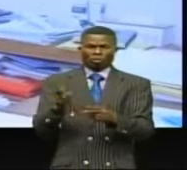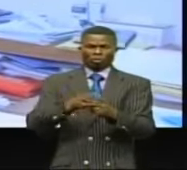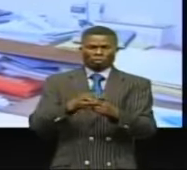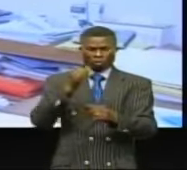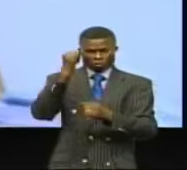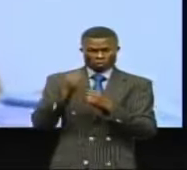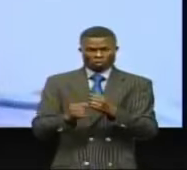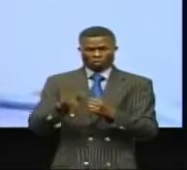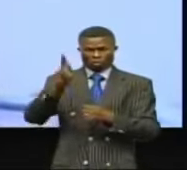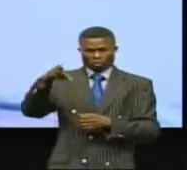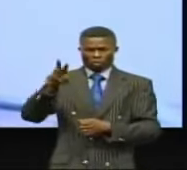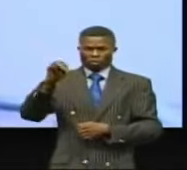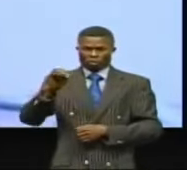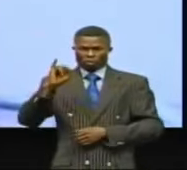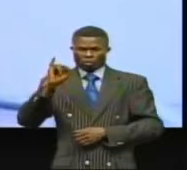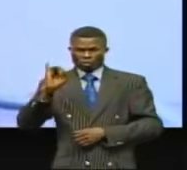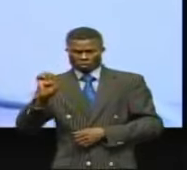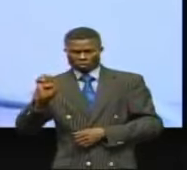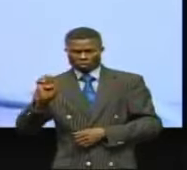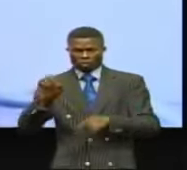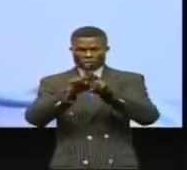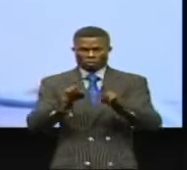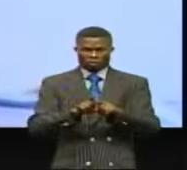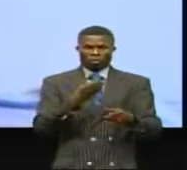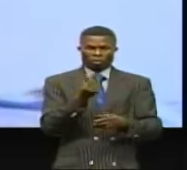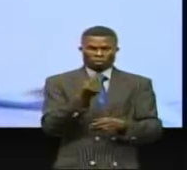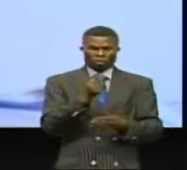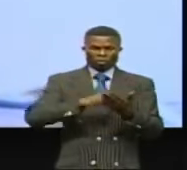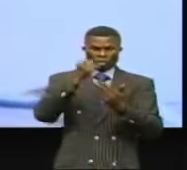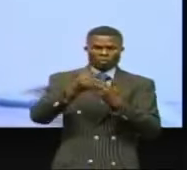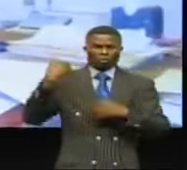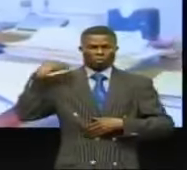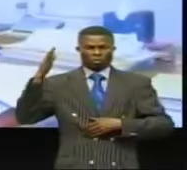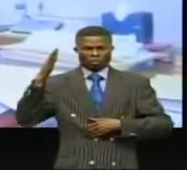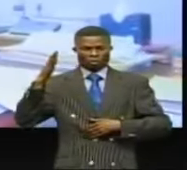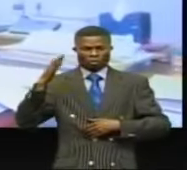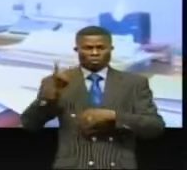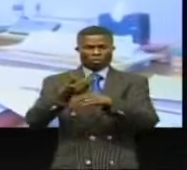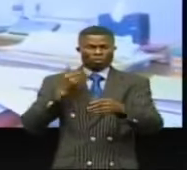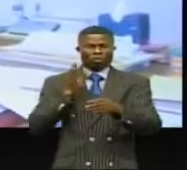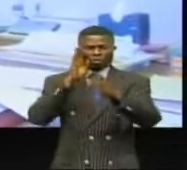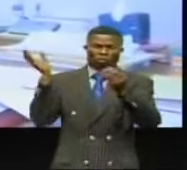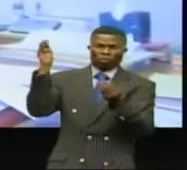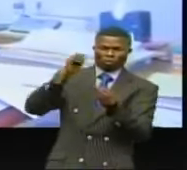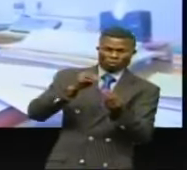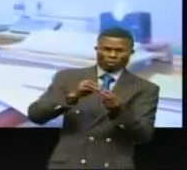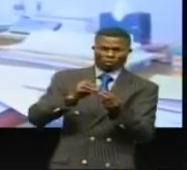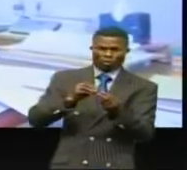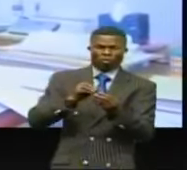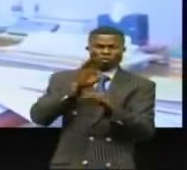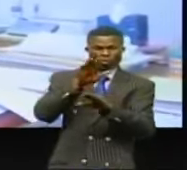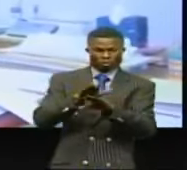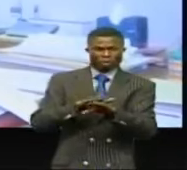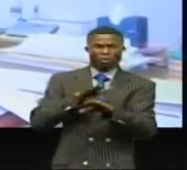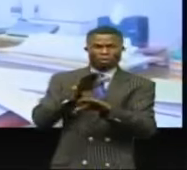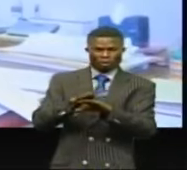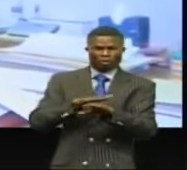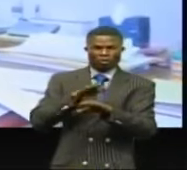PME via les banques commerciales et les financements de projets publics rentables avant d'intégrer, au fur et à mesure de